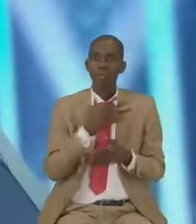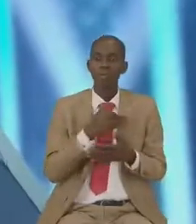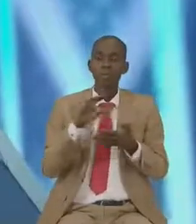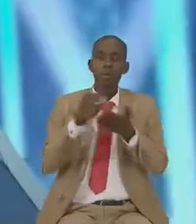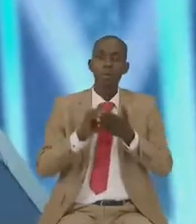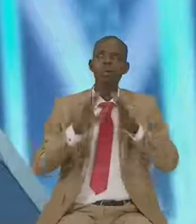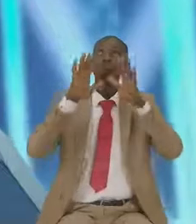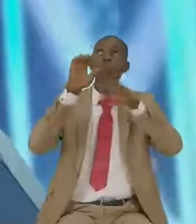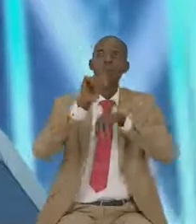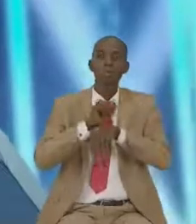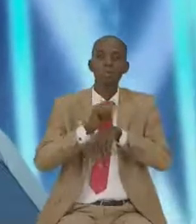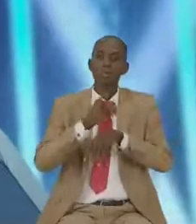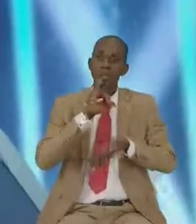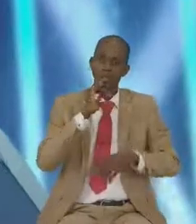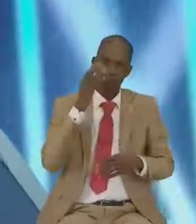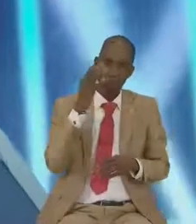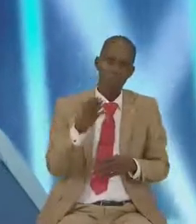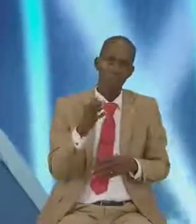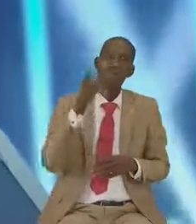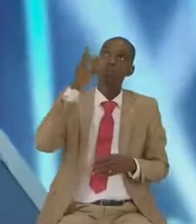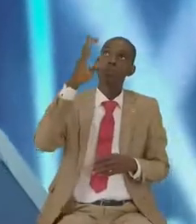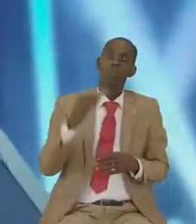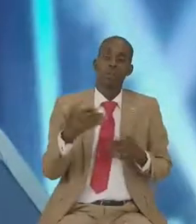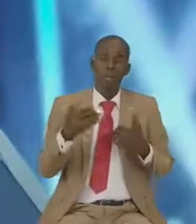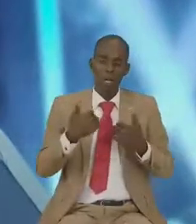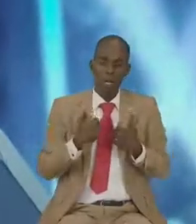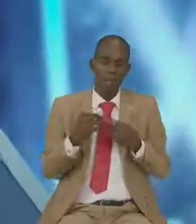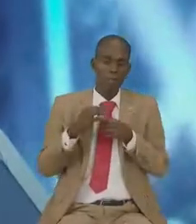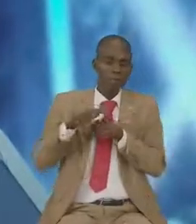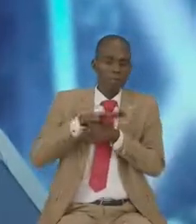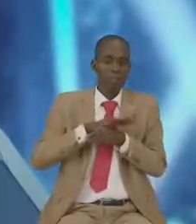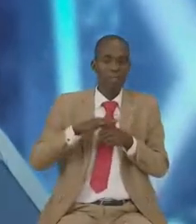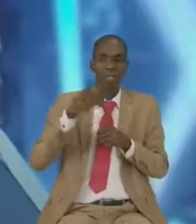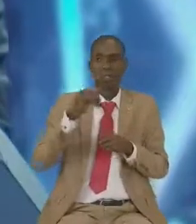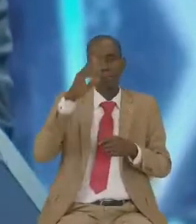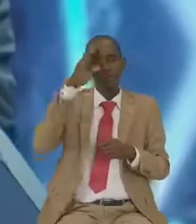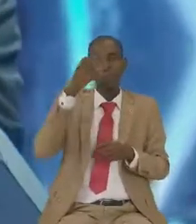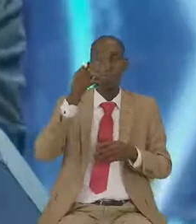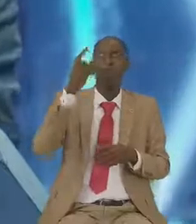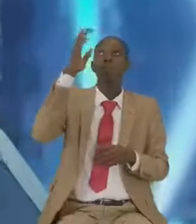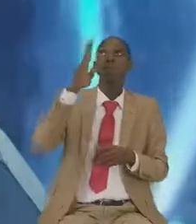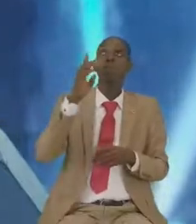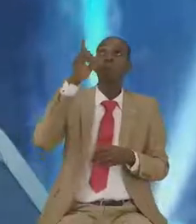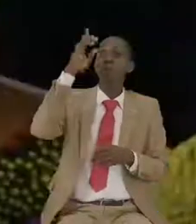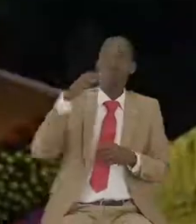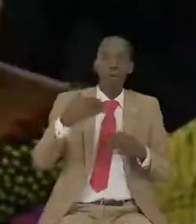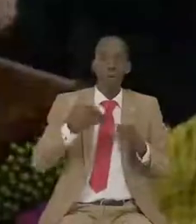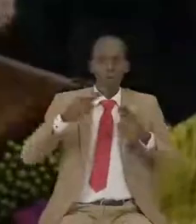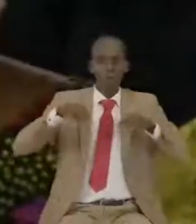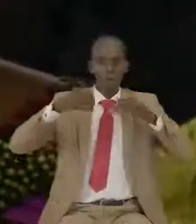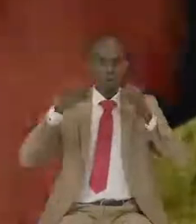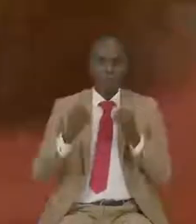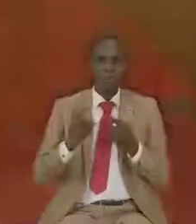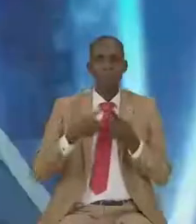pas abandonner cette prière et vous engager dans d'autres choses. Le Seigneur